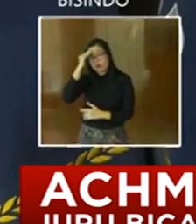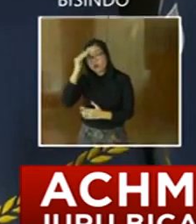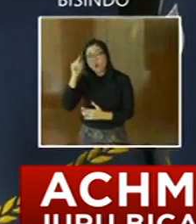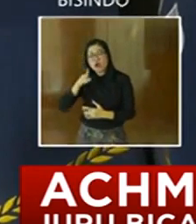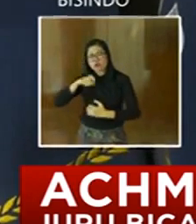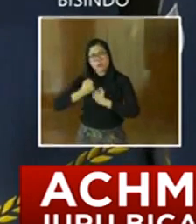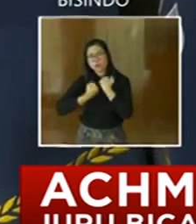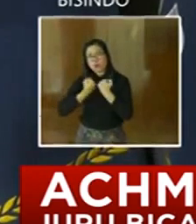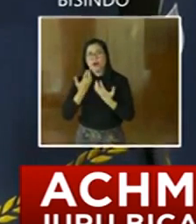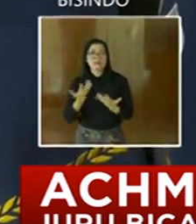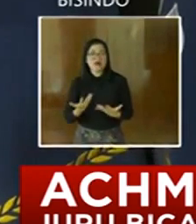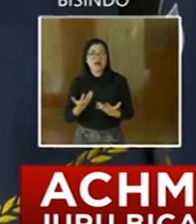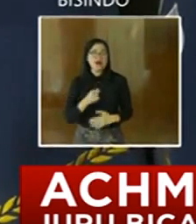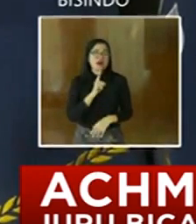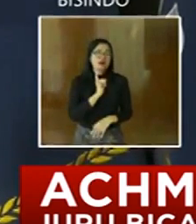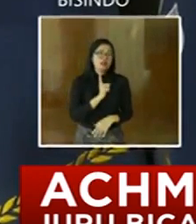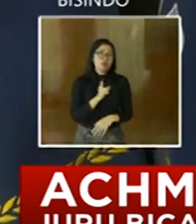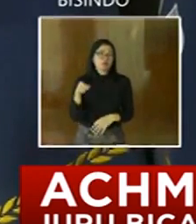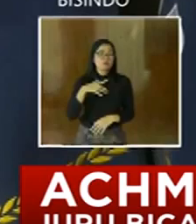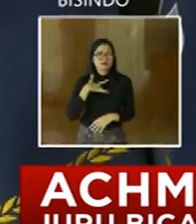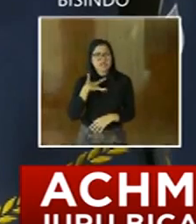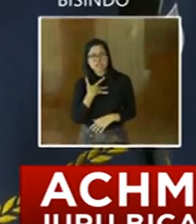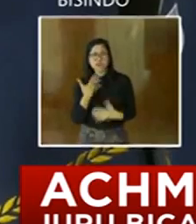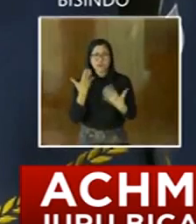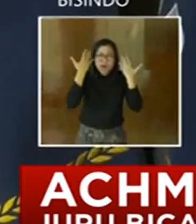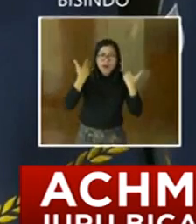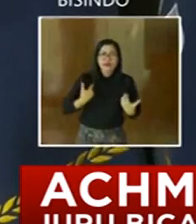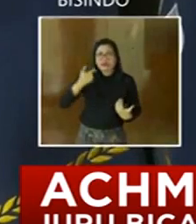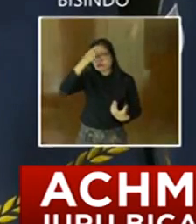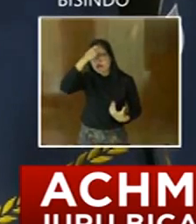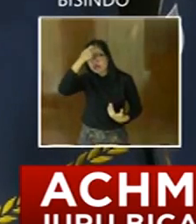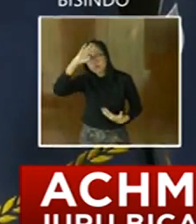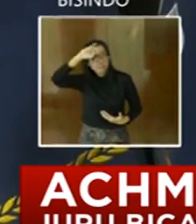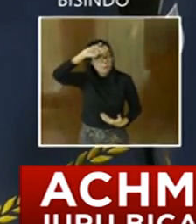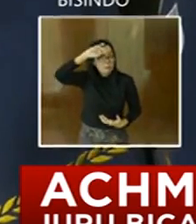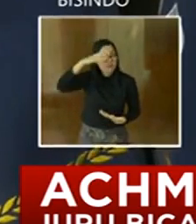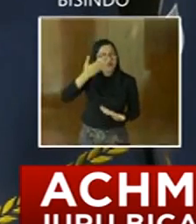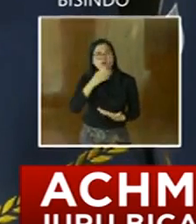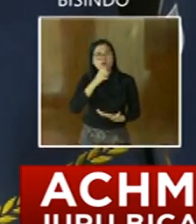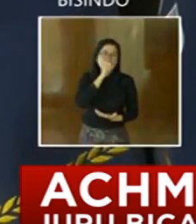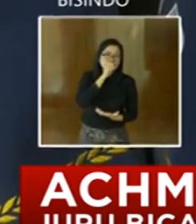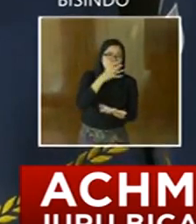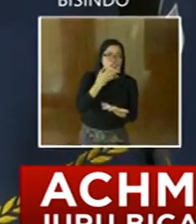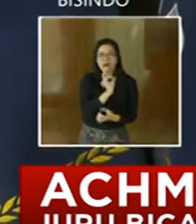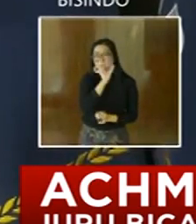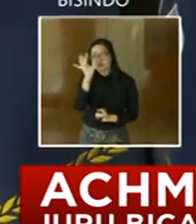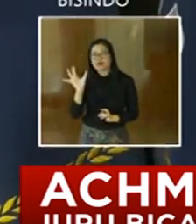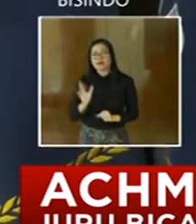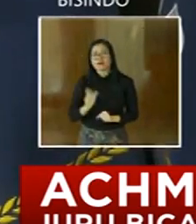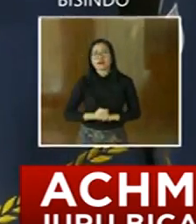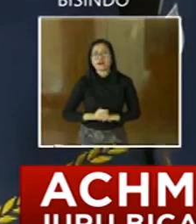yang harus dilakukan manakala merasa badannya tidak enak atau merasa ada sesuatu yang